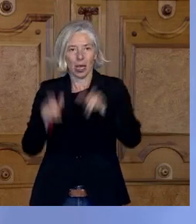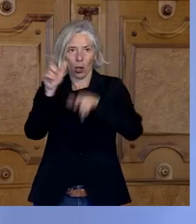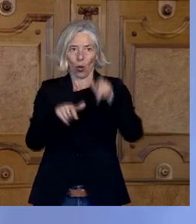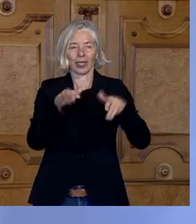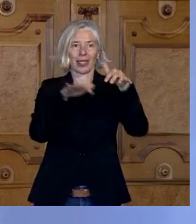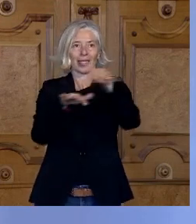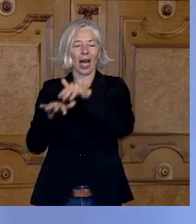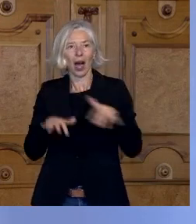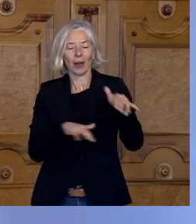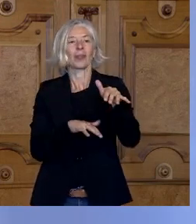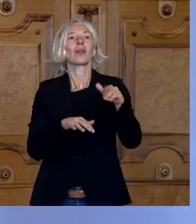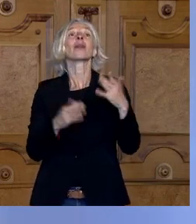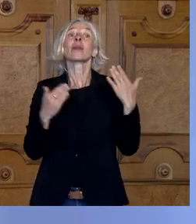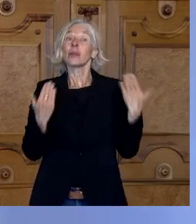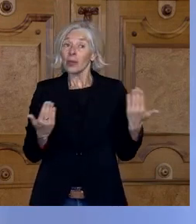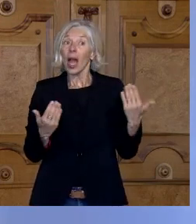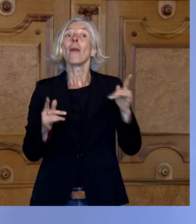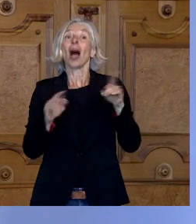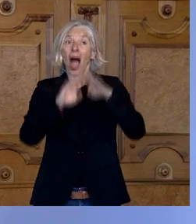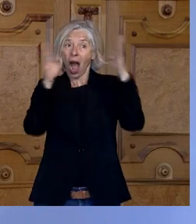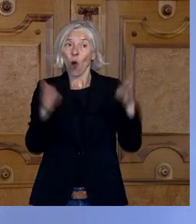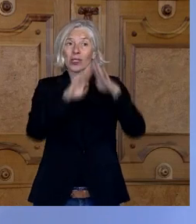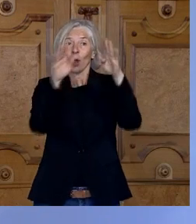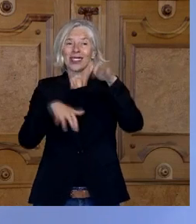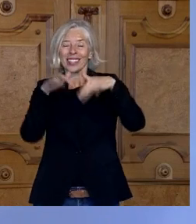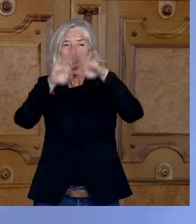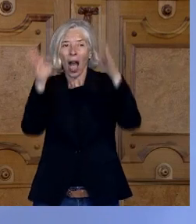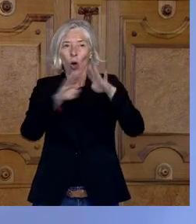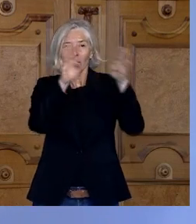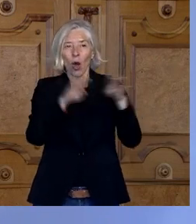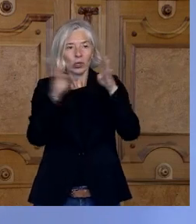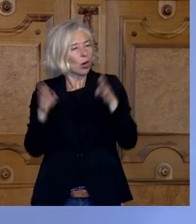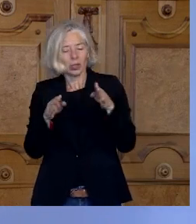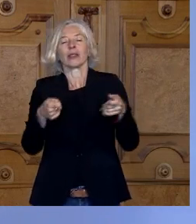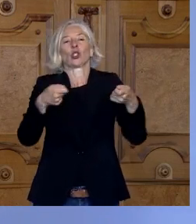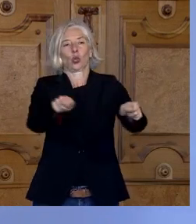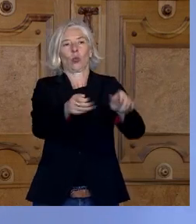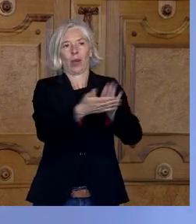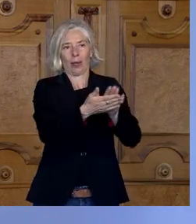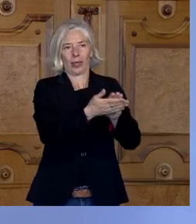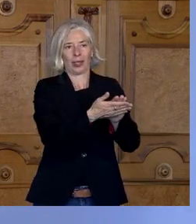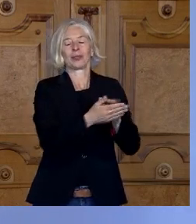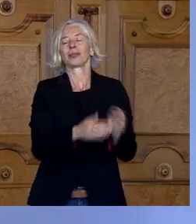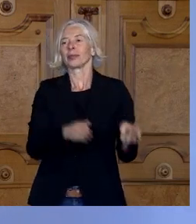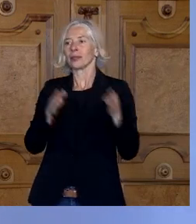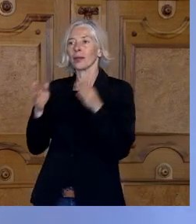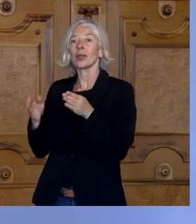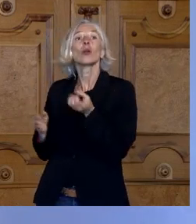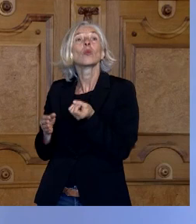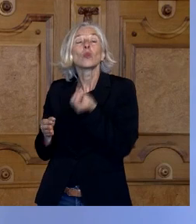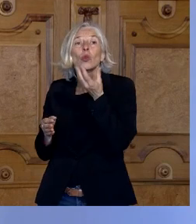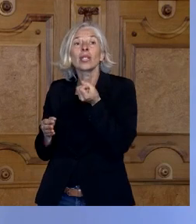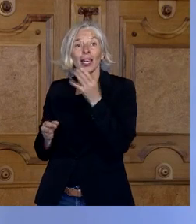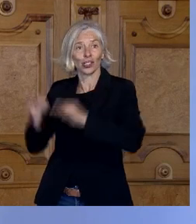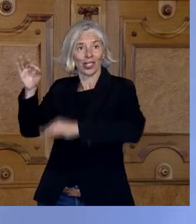Der Botanische Garten wird ab kommendem Mittwoch, dem 13. Mai, geöffnet sein. Die Öffnungszeiten werden von 12 Uhr bis